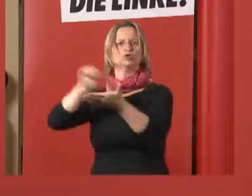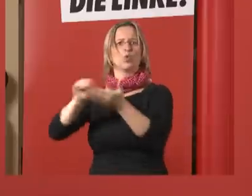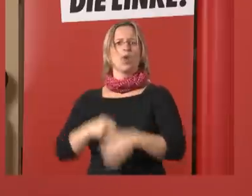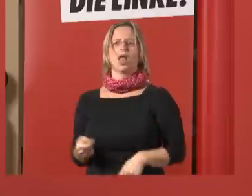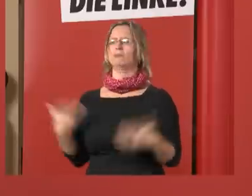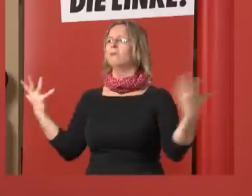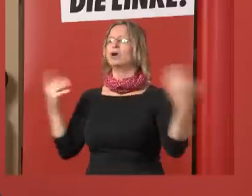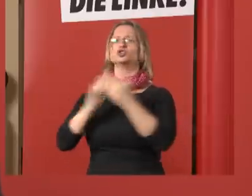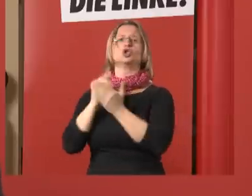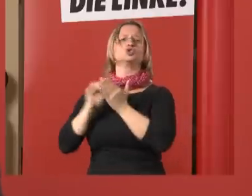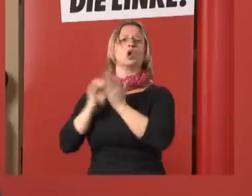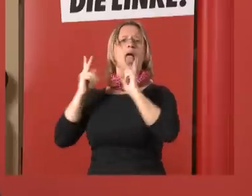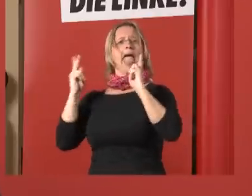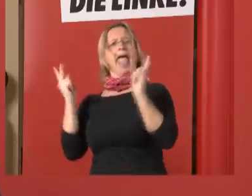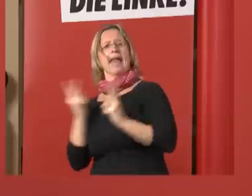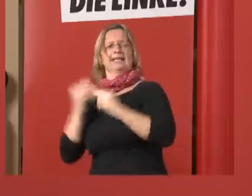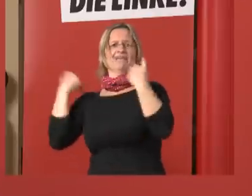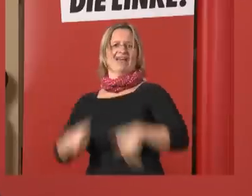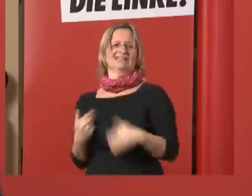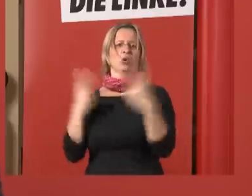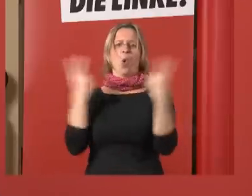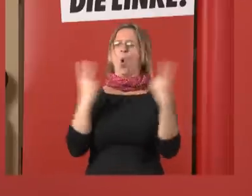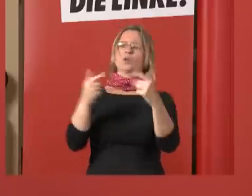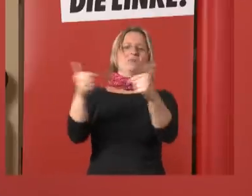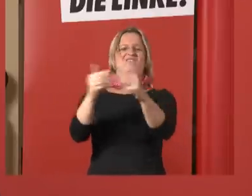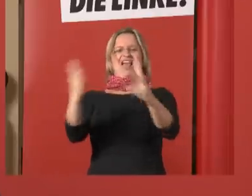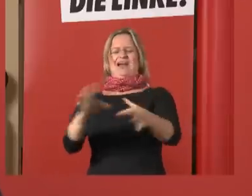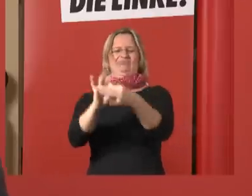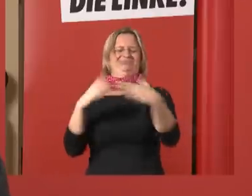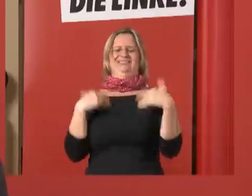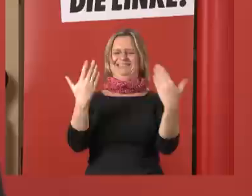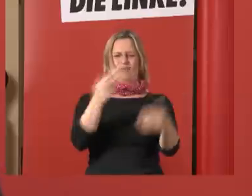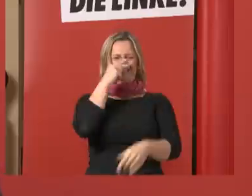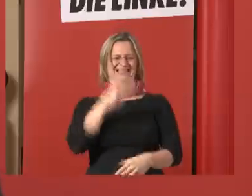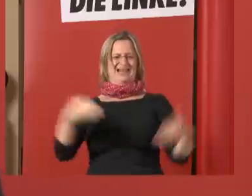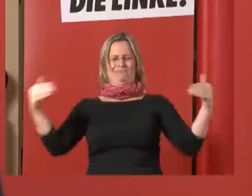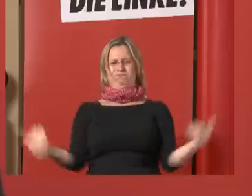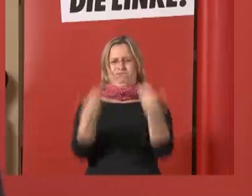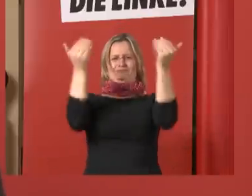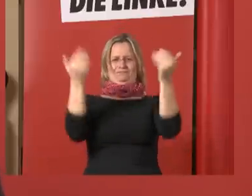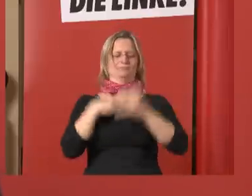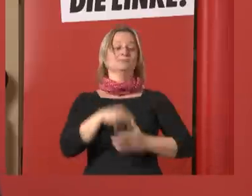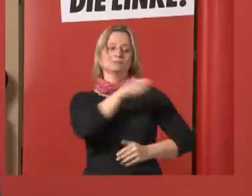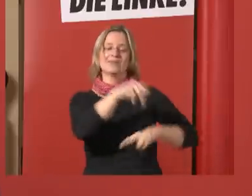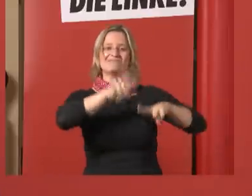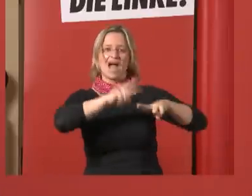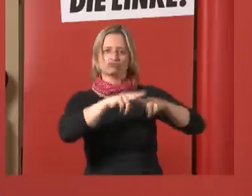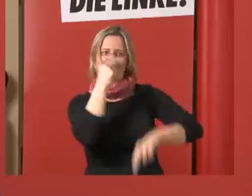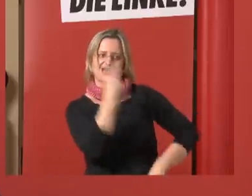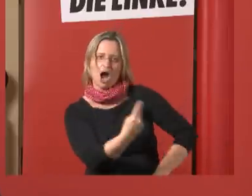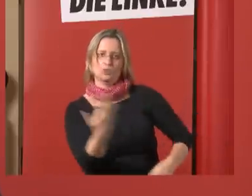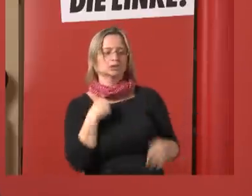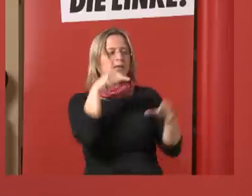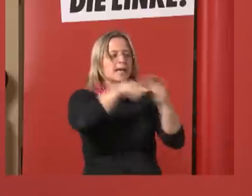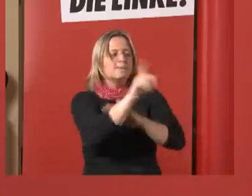Wer möchte denn ein schülerähnliches Wesen in der Sonderschule sein oder ein menschenähnliches Wesen in einem Pflegeheim? Also